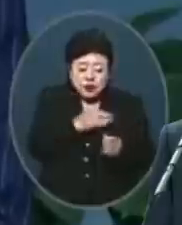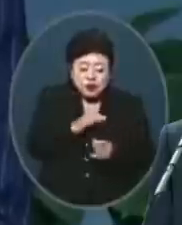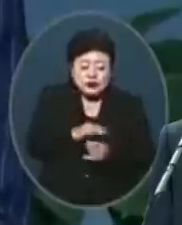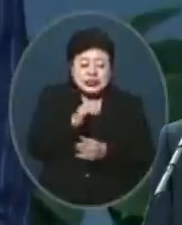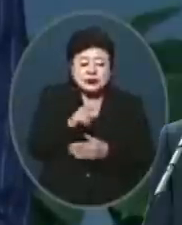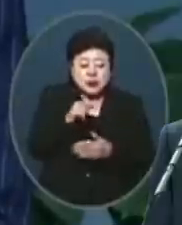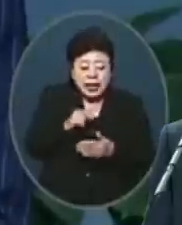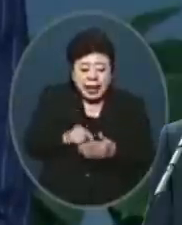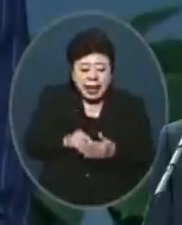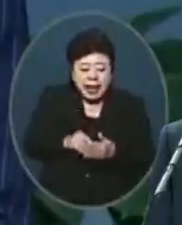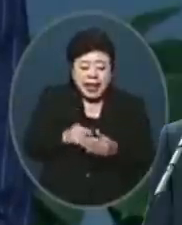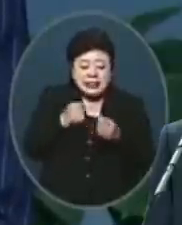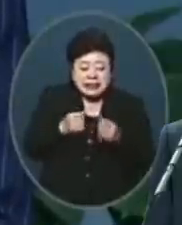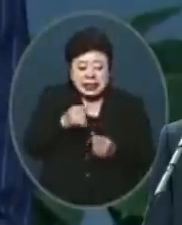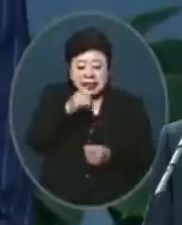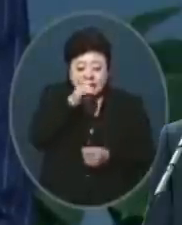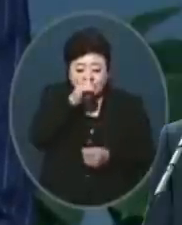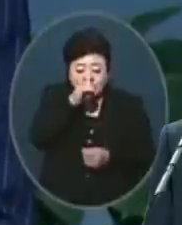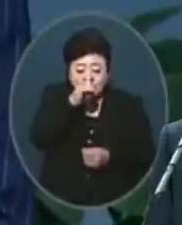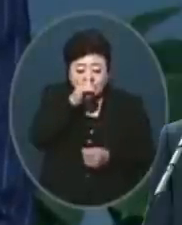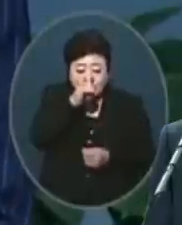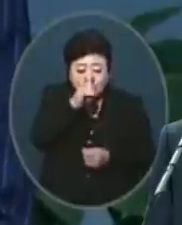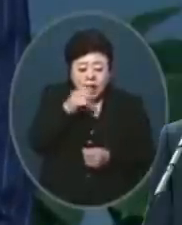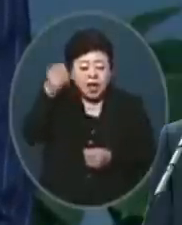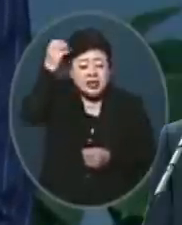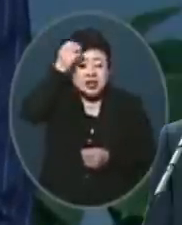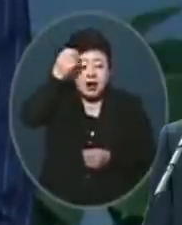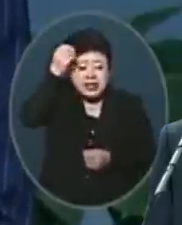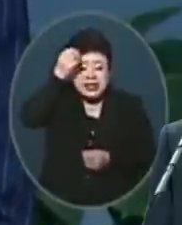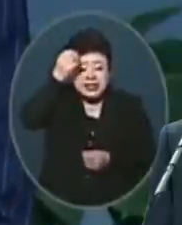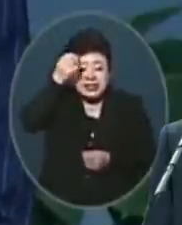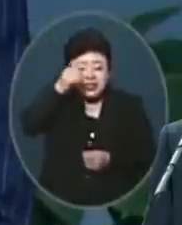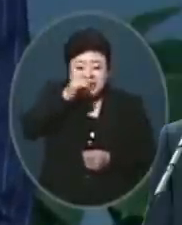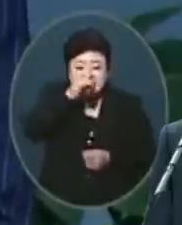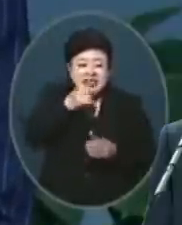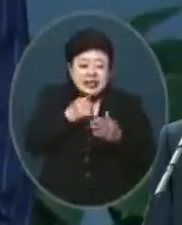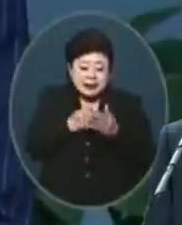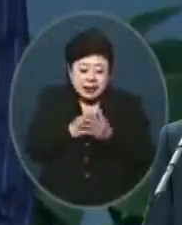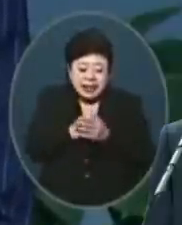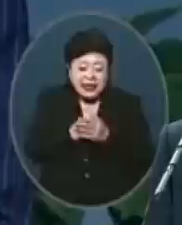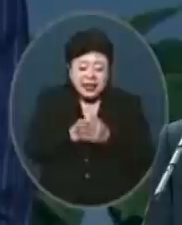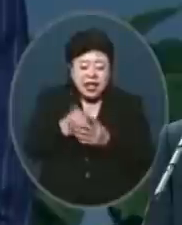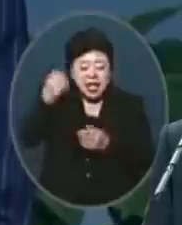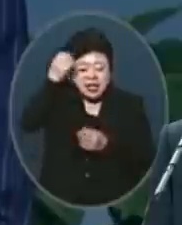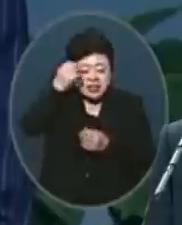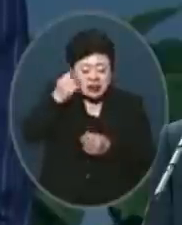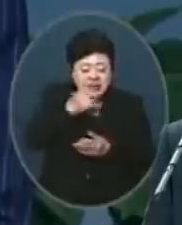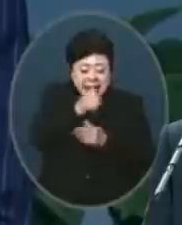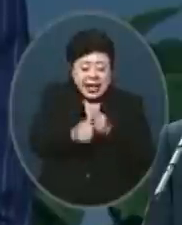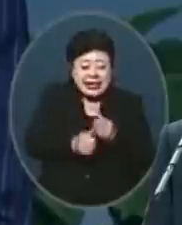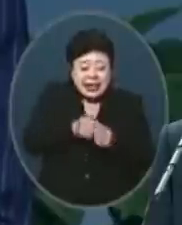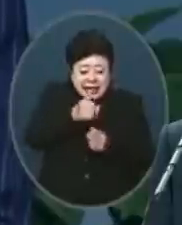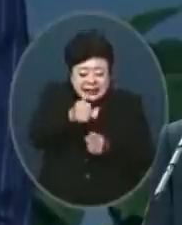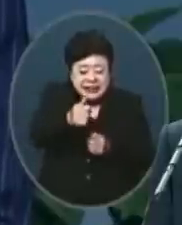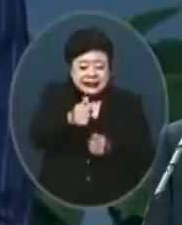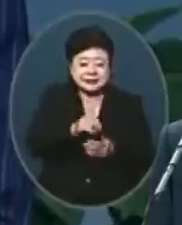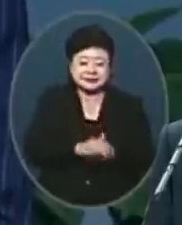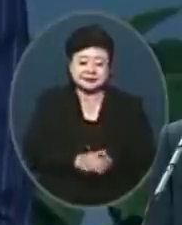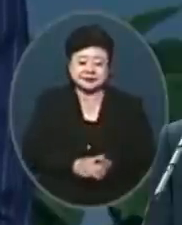속에 살았습니다. 그러나 영이 있기 때문에 영인 하나님과 대화가